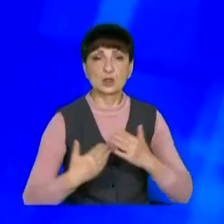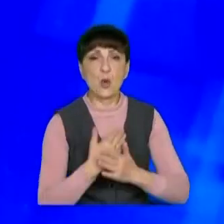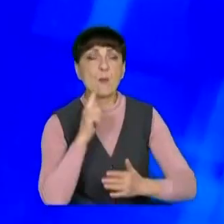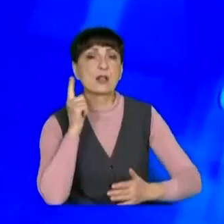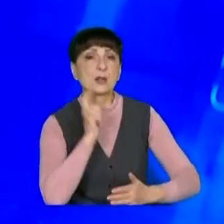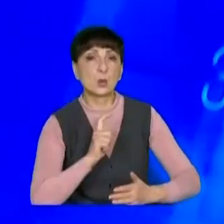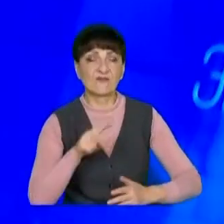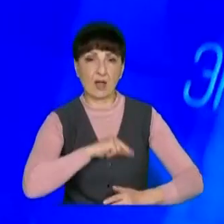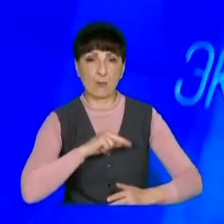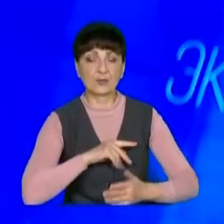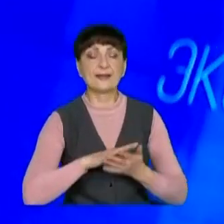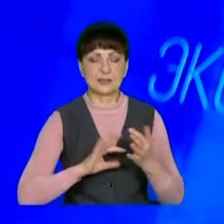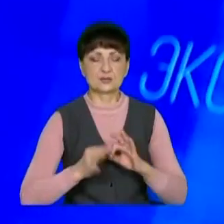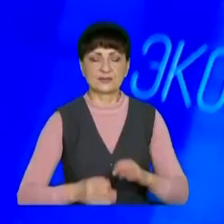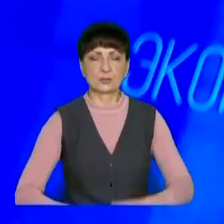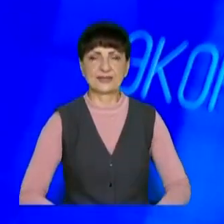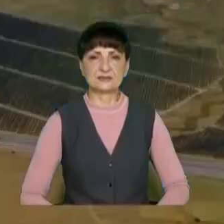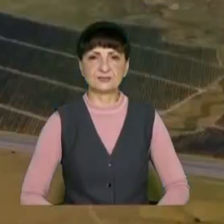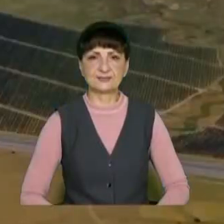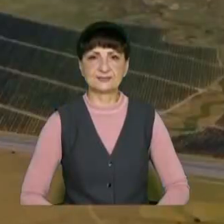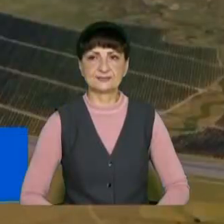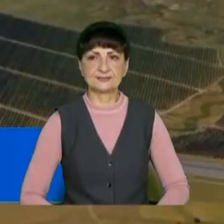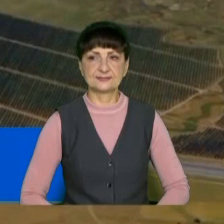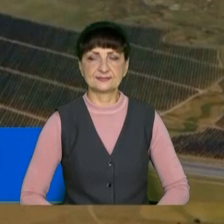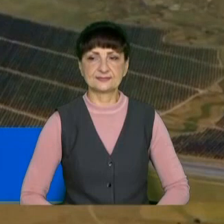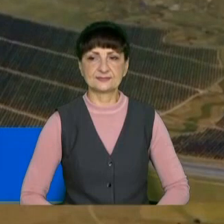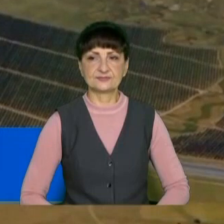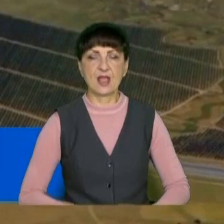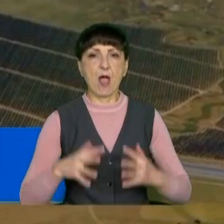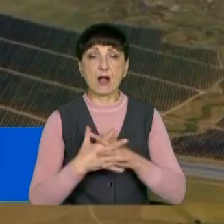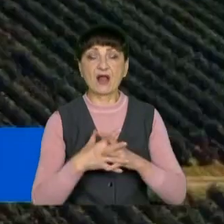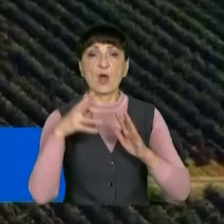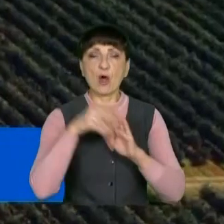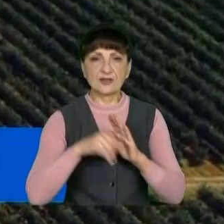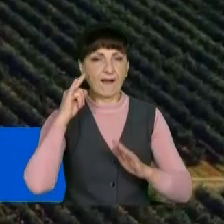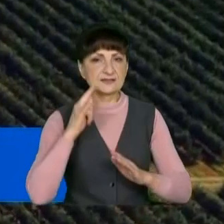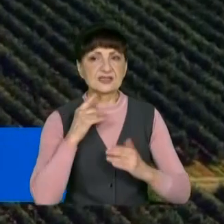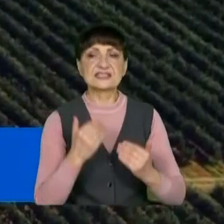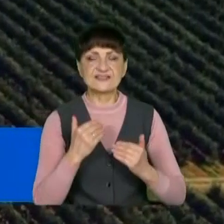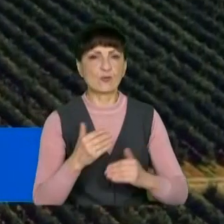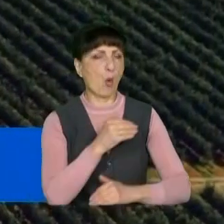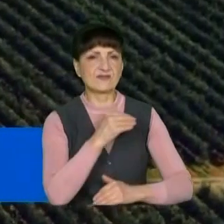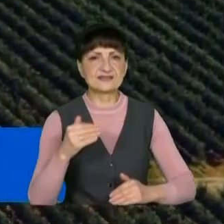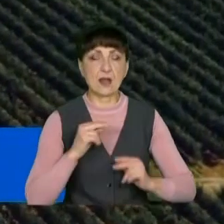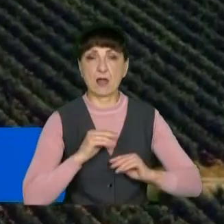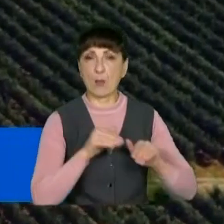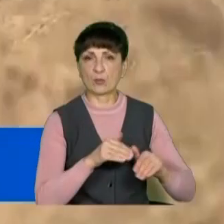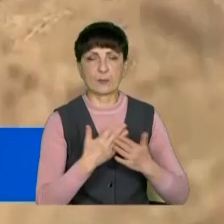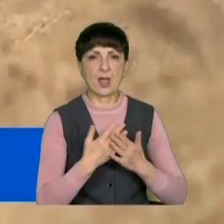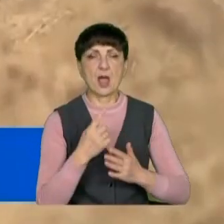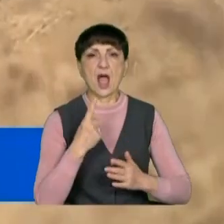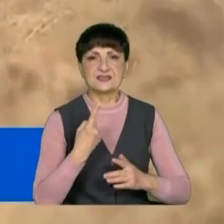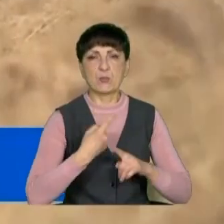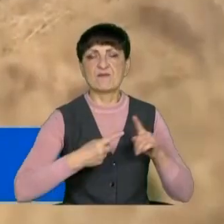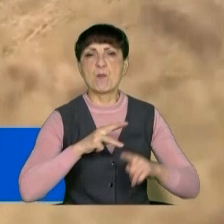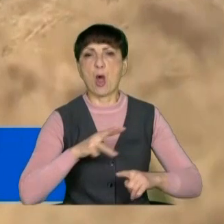в эту сферу, расскажет Мира Альжанова. В аграрной отрасли Казахстана на сегодня официально трудоустроены почти